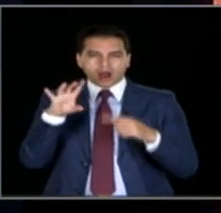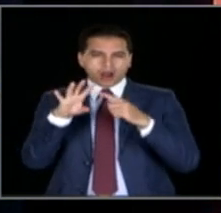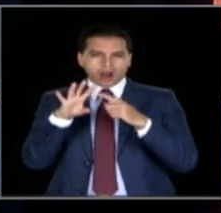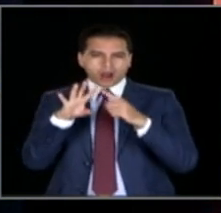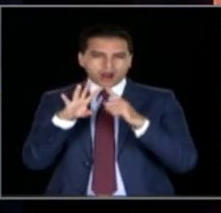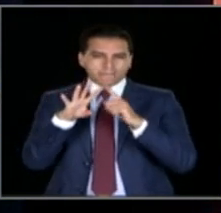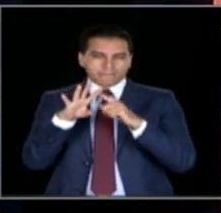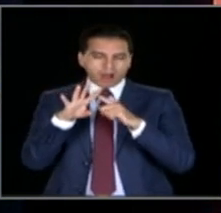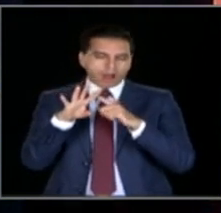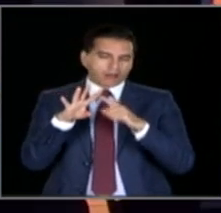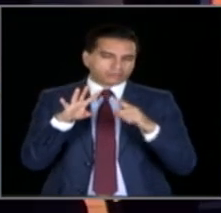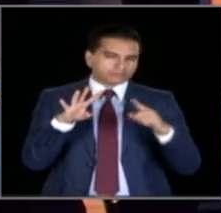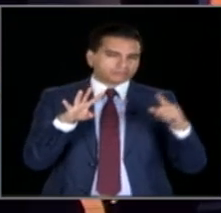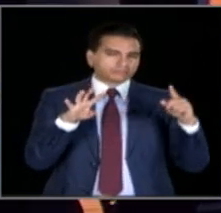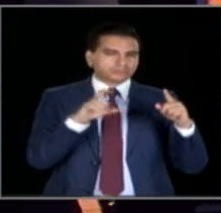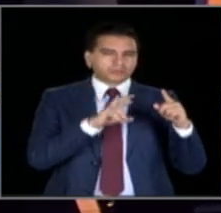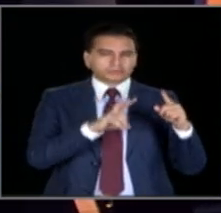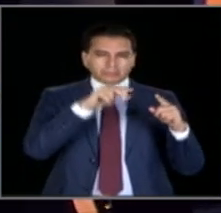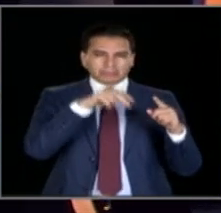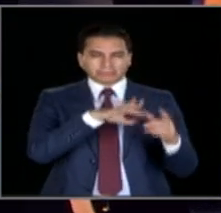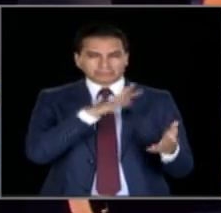لأوائل يونيو.